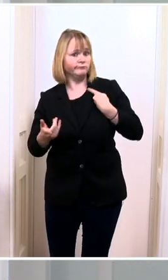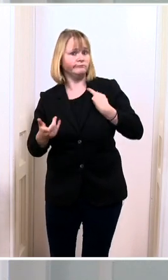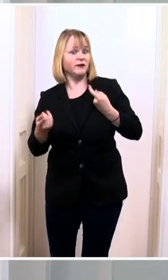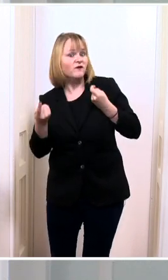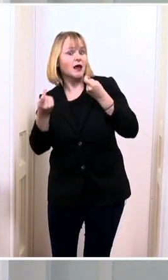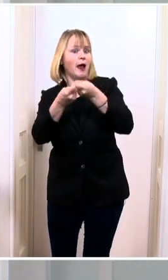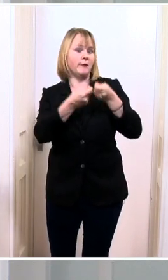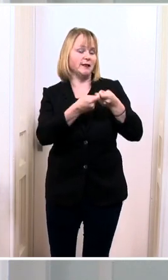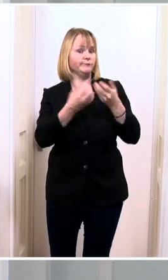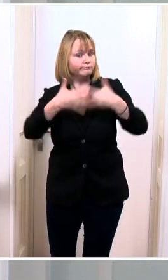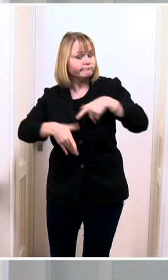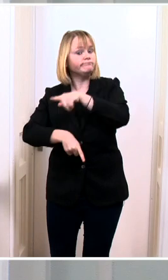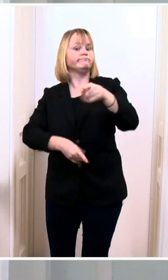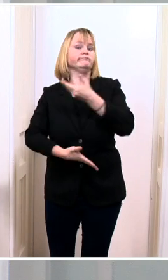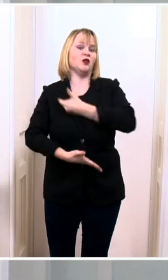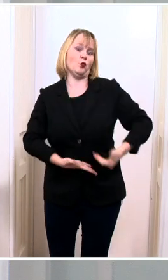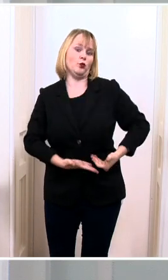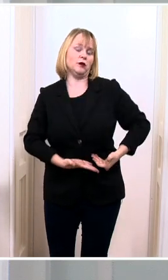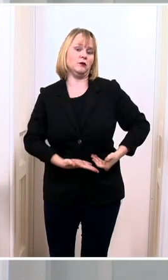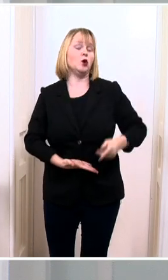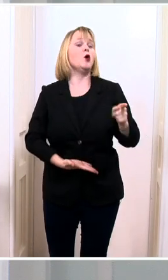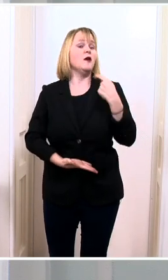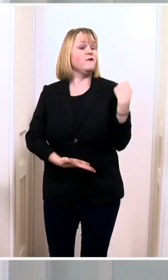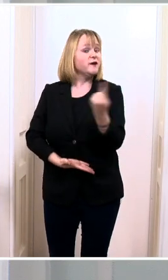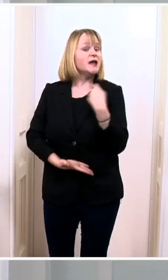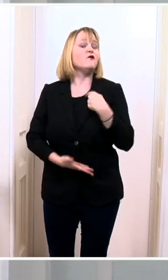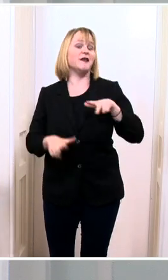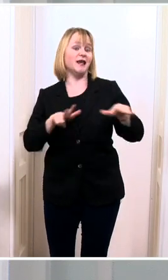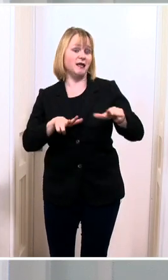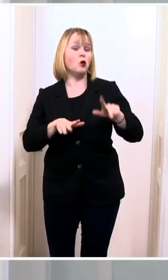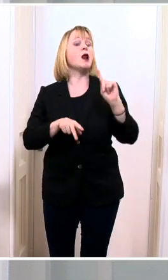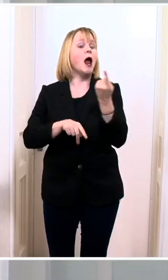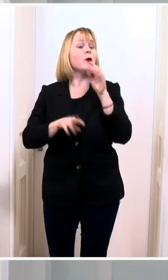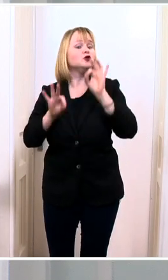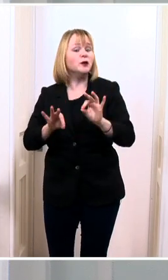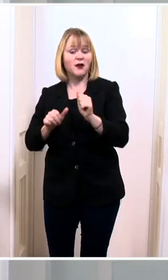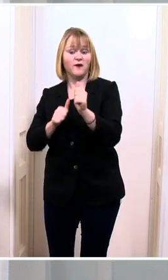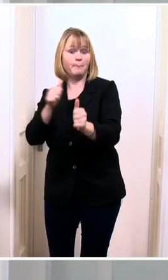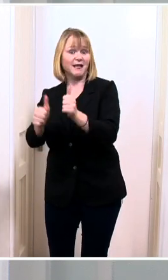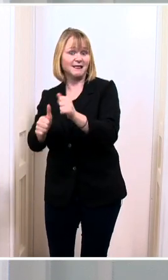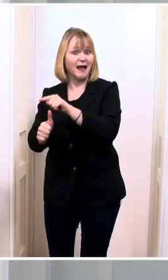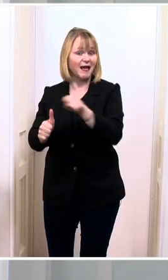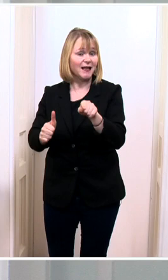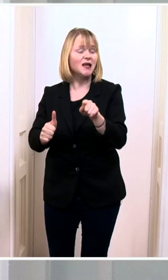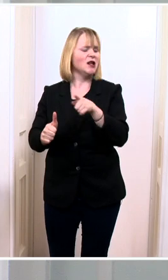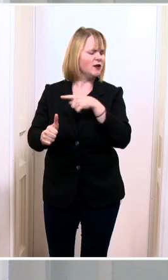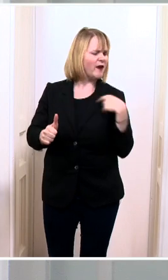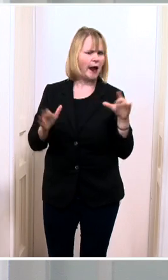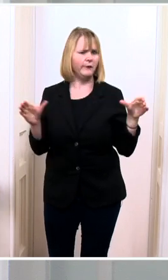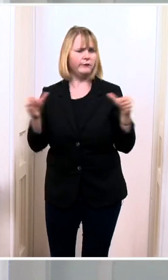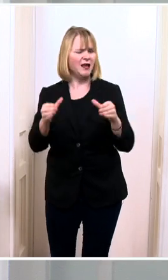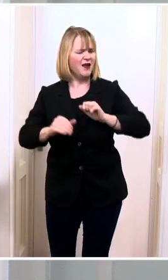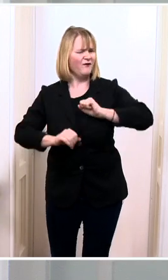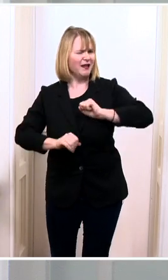Ich kann Ihnen auch versichern, dass wir als Regierung, aber auch in den jeweils zuständigen Ministerien, sehr intensiv an